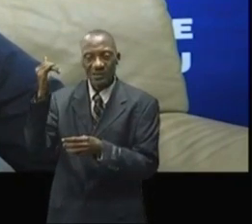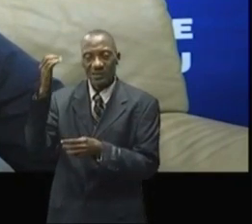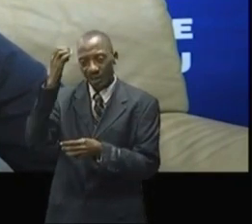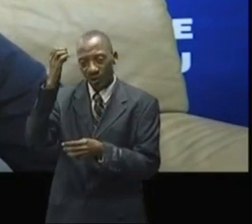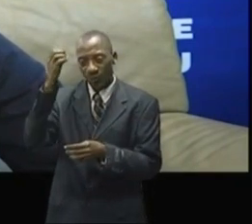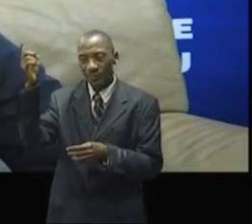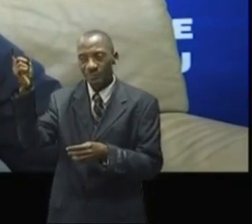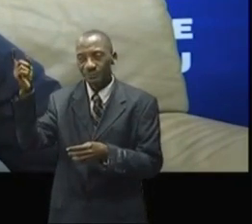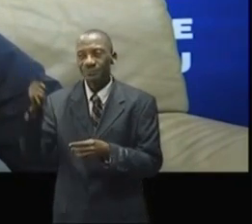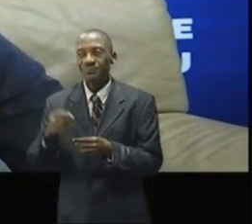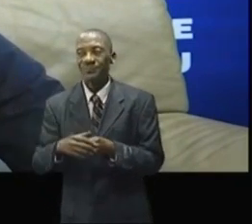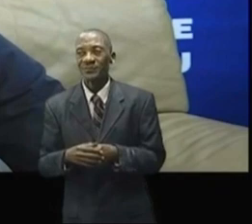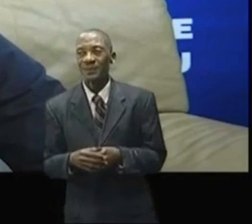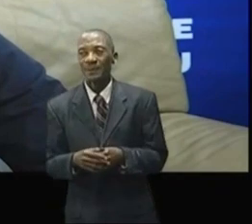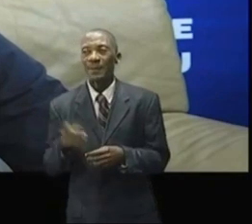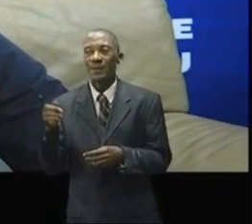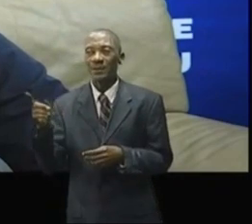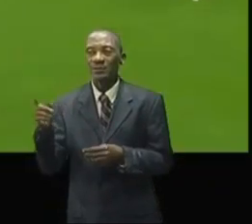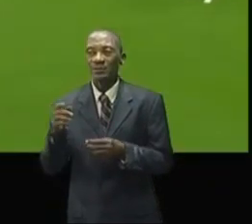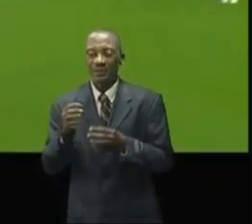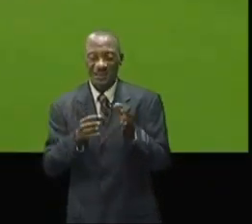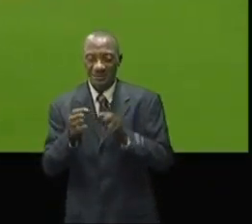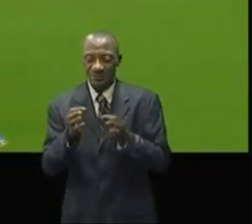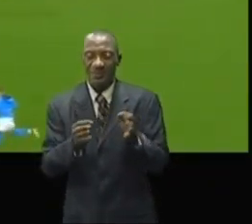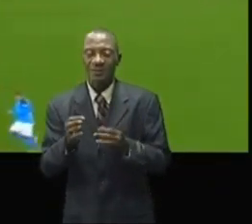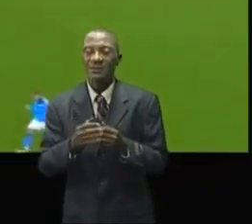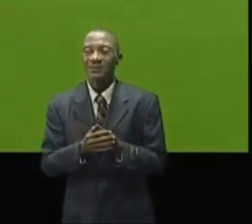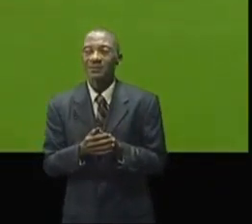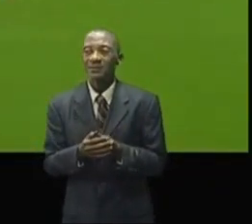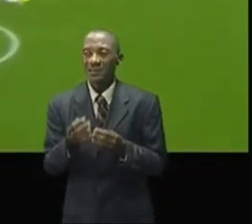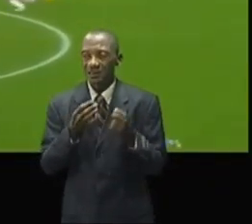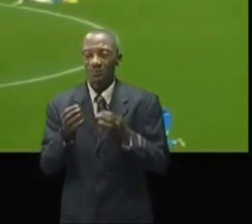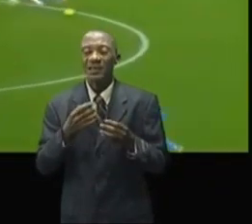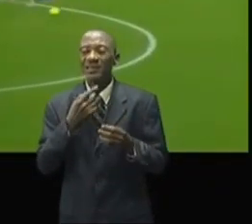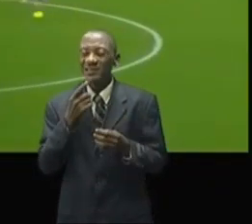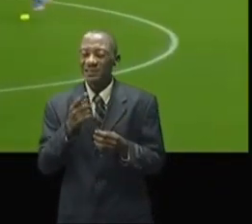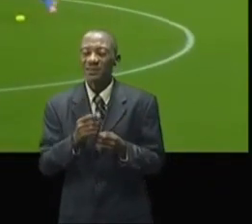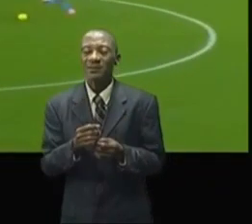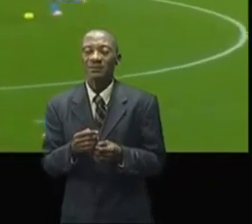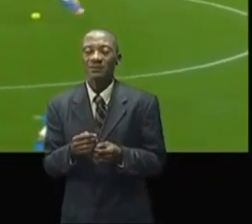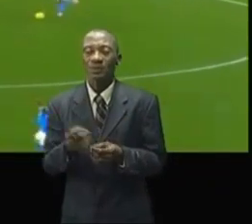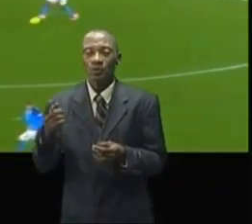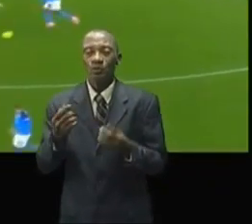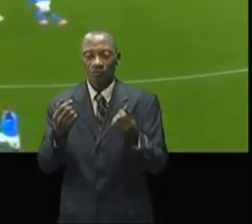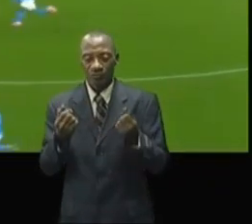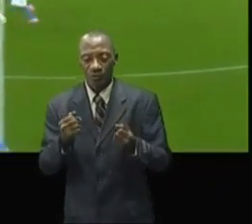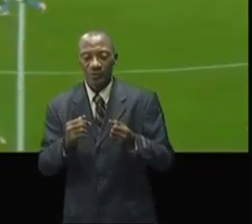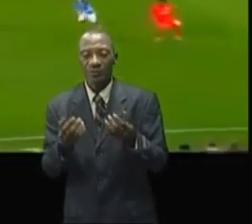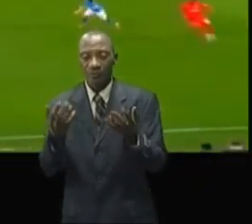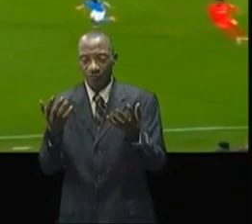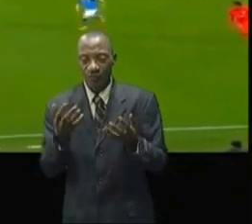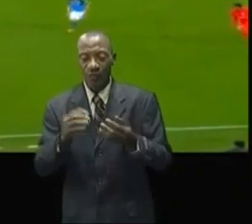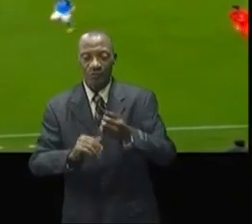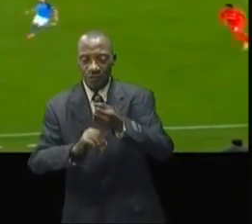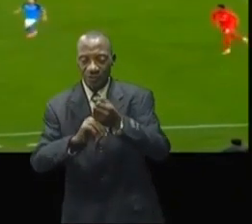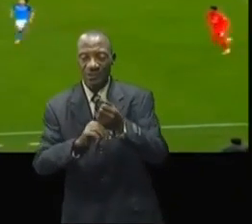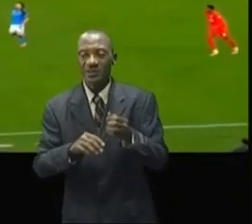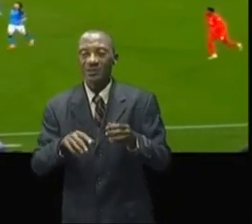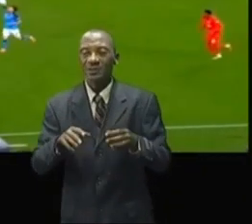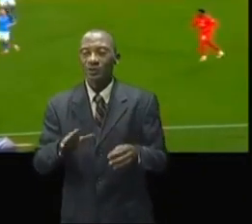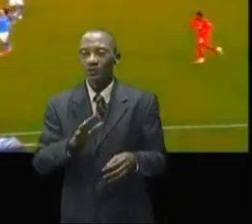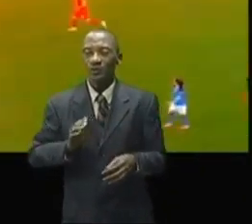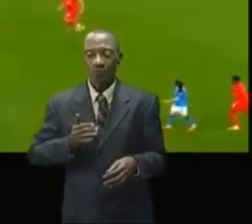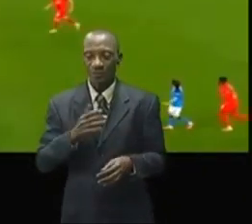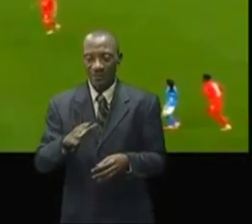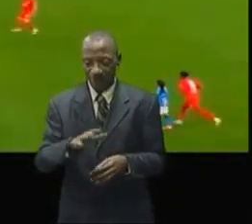derrière eux, on espère qu'ils vont se qualifier pour la CAN. Désormais engagé dans les œuvres philanthropiques, Tanguy compte profiter de son passage à